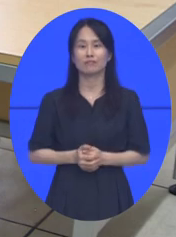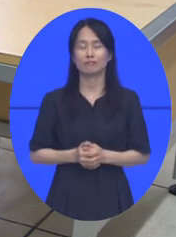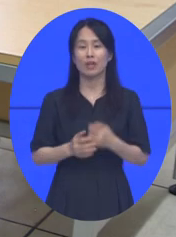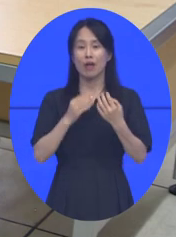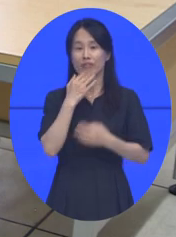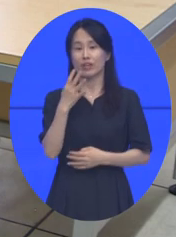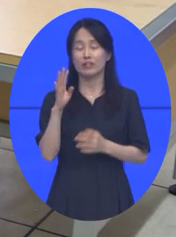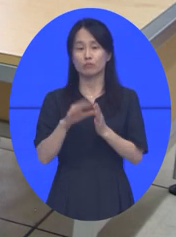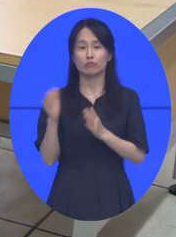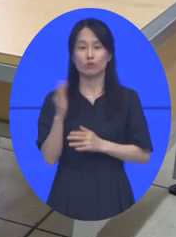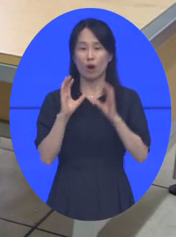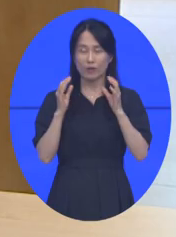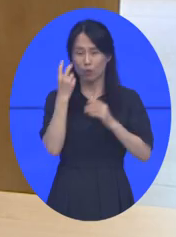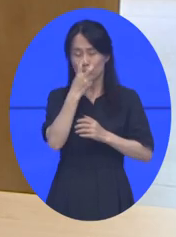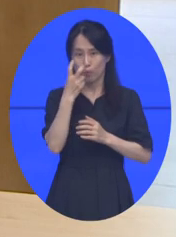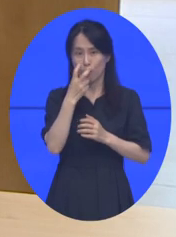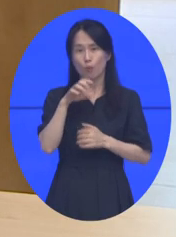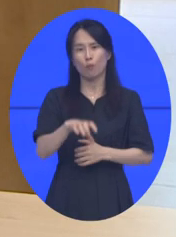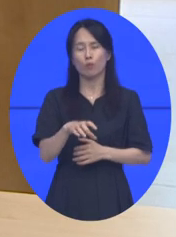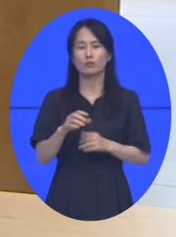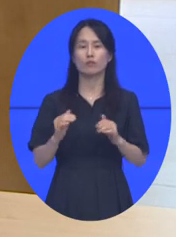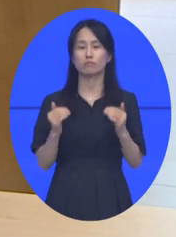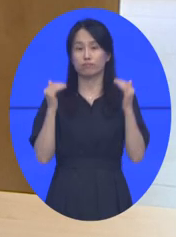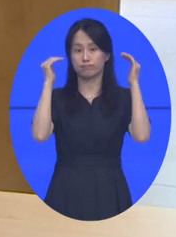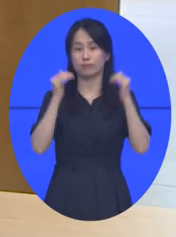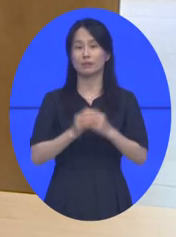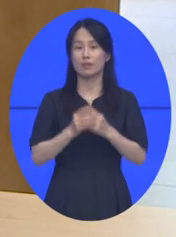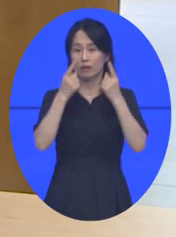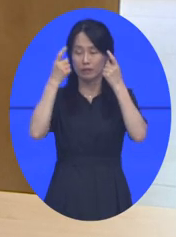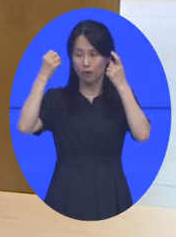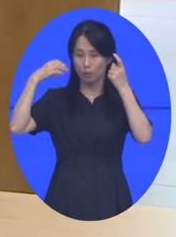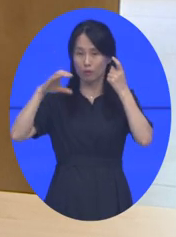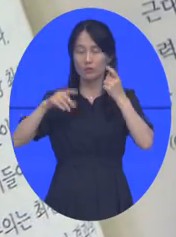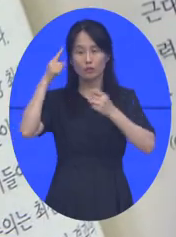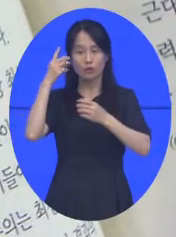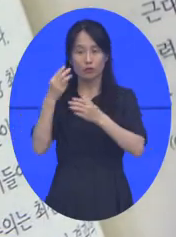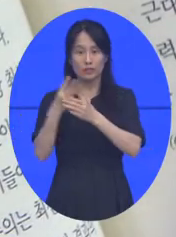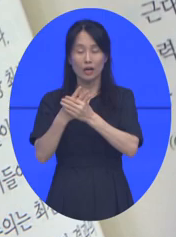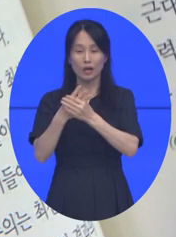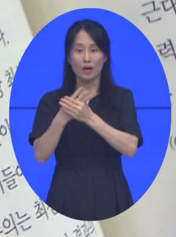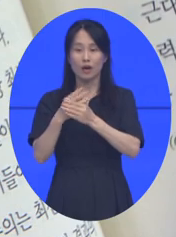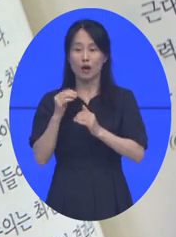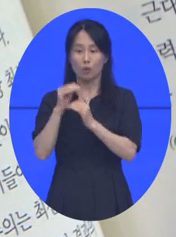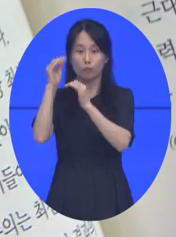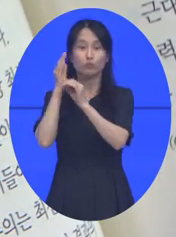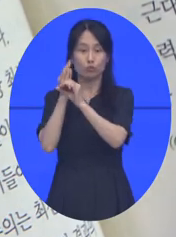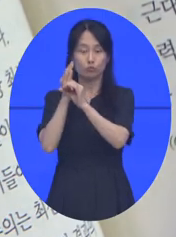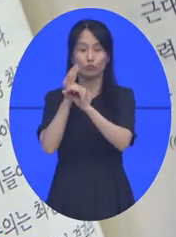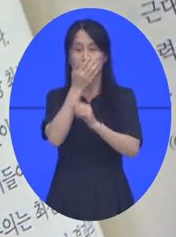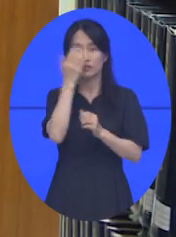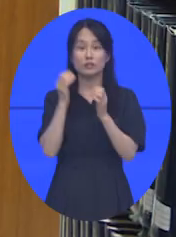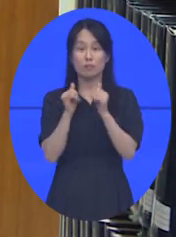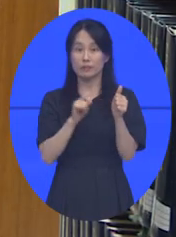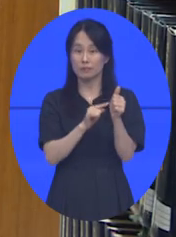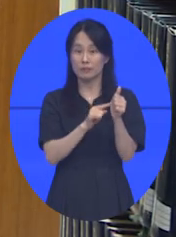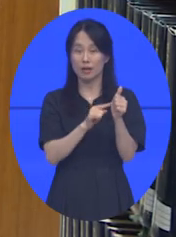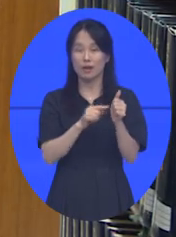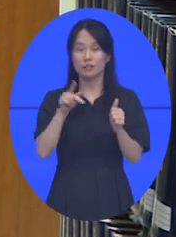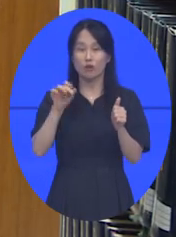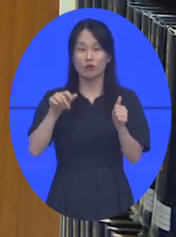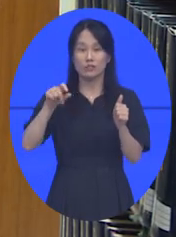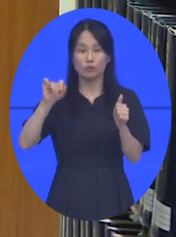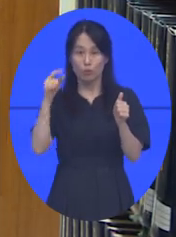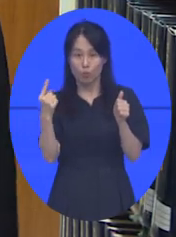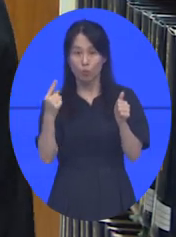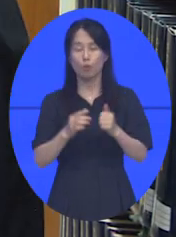4살 때부터 아동보호시설에서 지낸 장지호 씨는 대학원에서 정치학 석사 과정을 밟고 있는 자립 준비 청년입니다. 정치학의